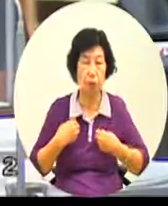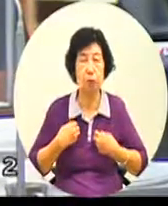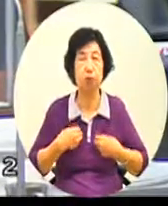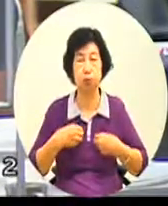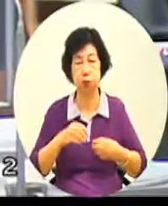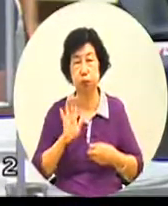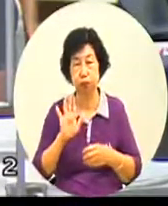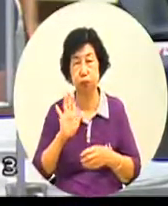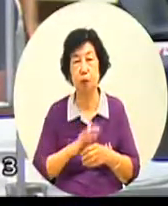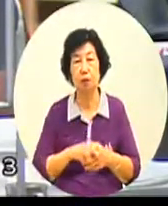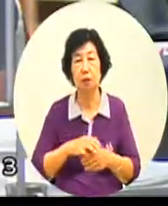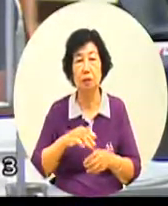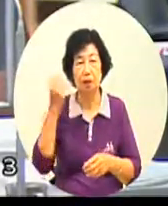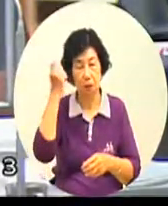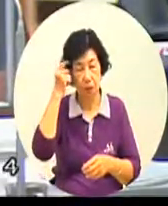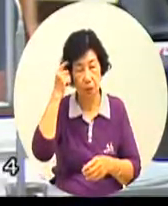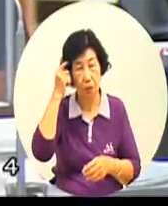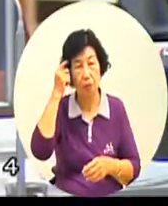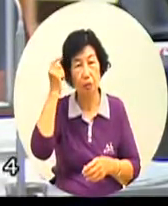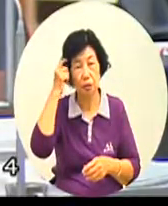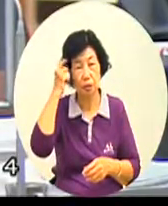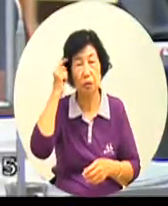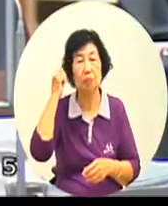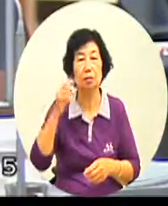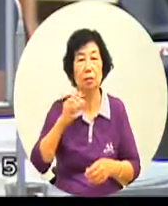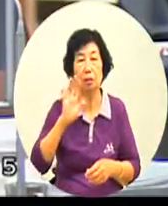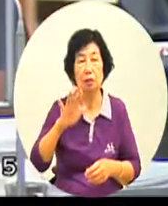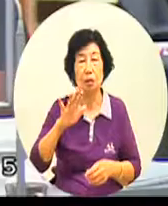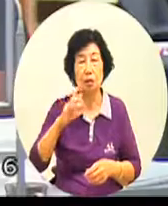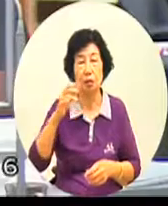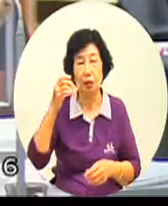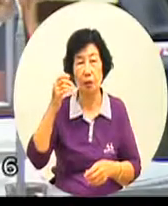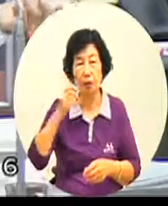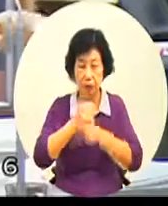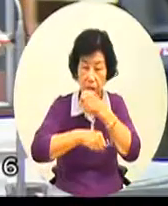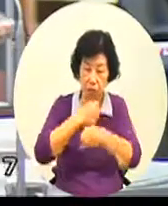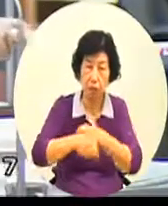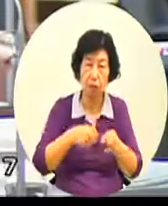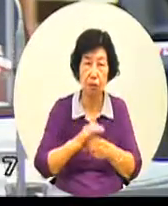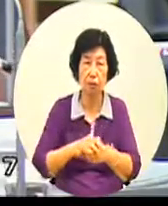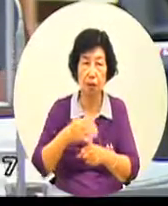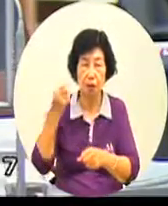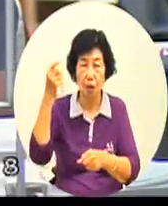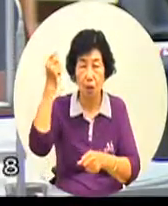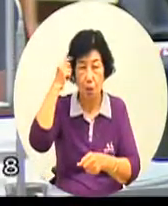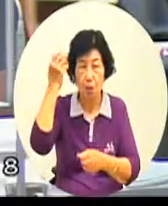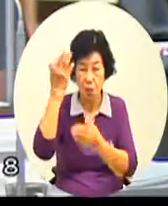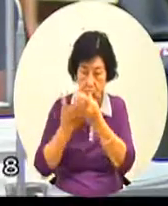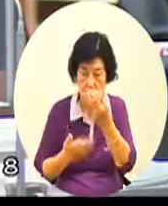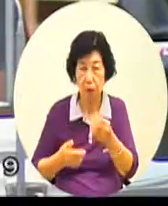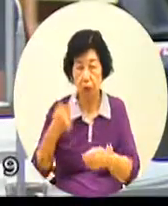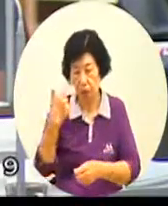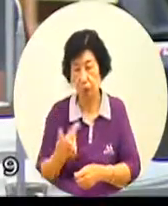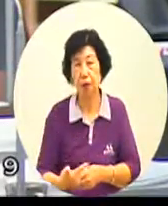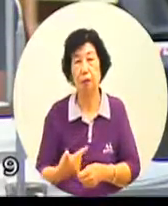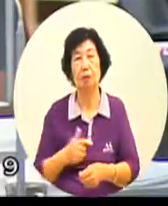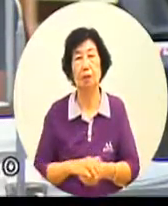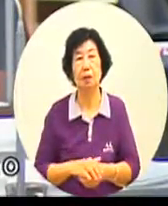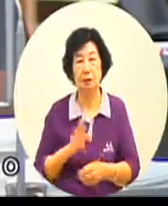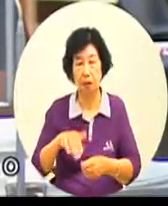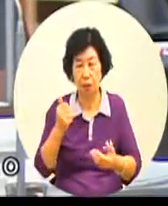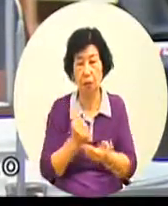续学习，他的头脑就会动嘛， 延缓老化， 延缓老化嘛，就是更容易达到我